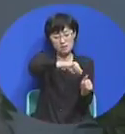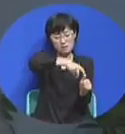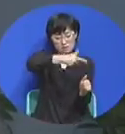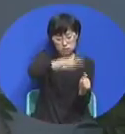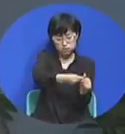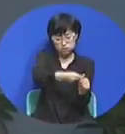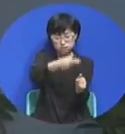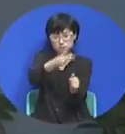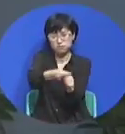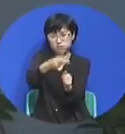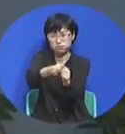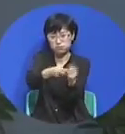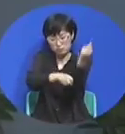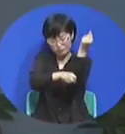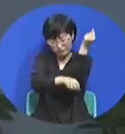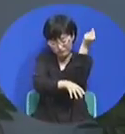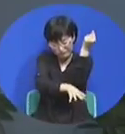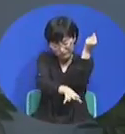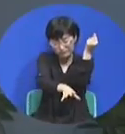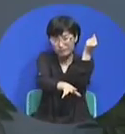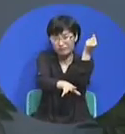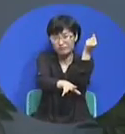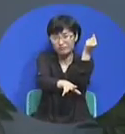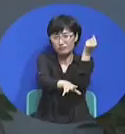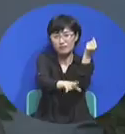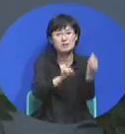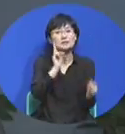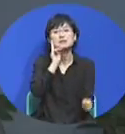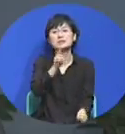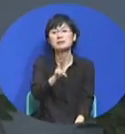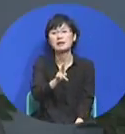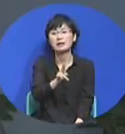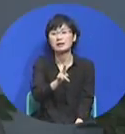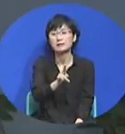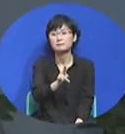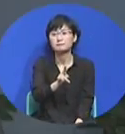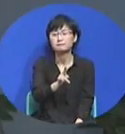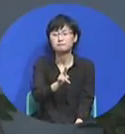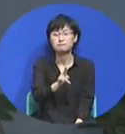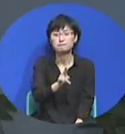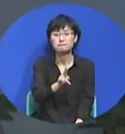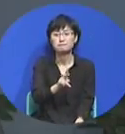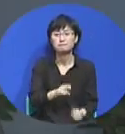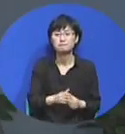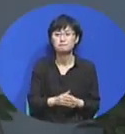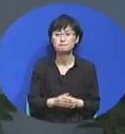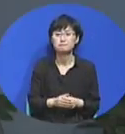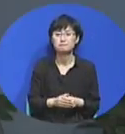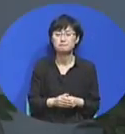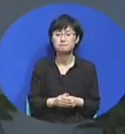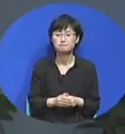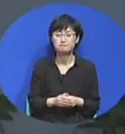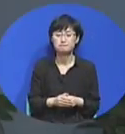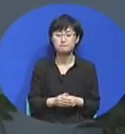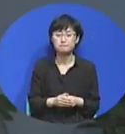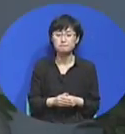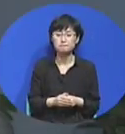because all the adults are already in place with all the incorrect imprints, roots, and nature. 그러면서 뭡니까? And what does he